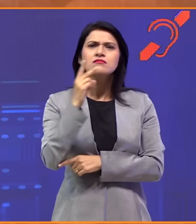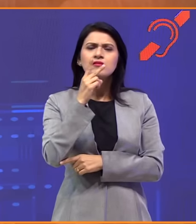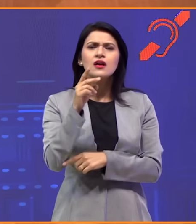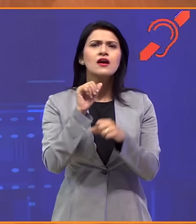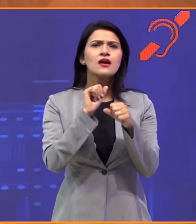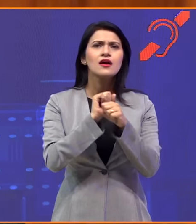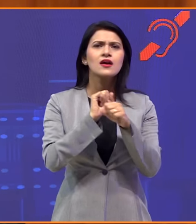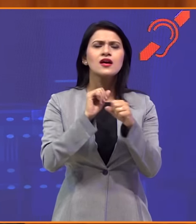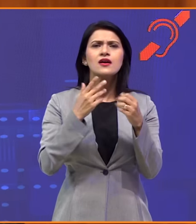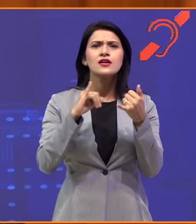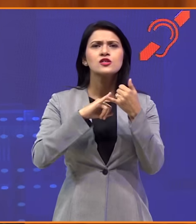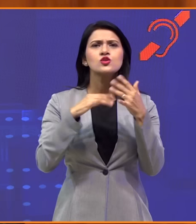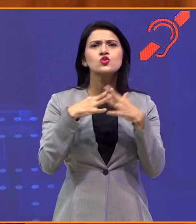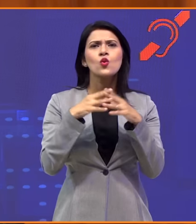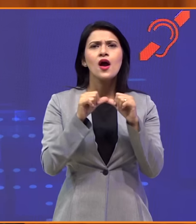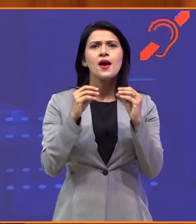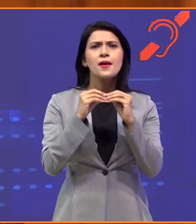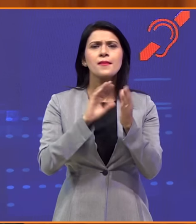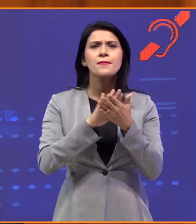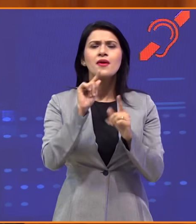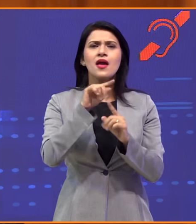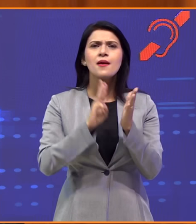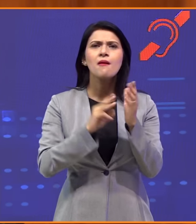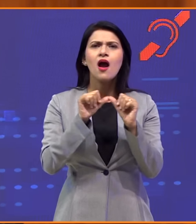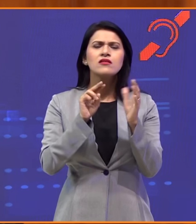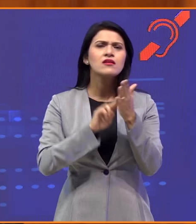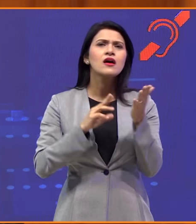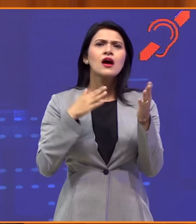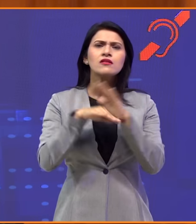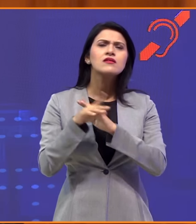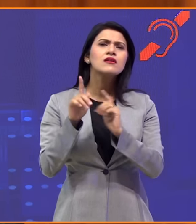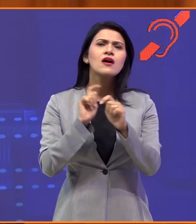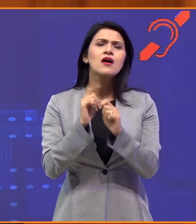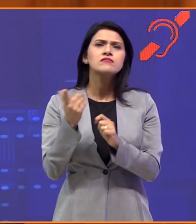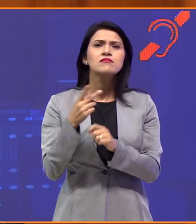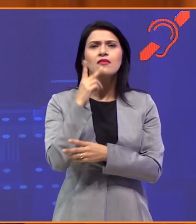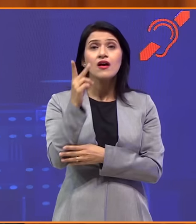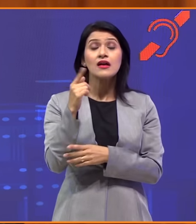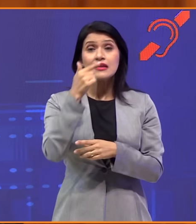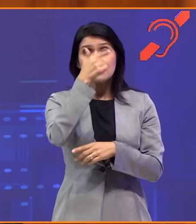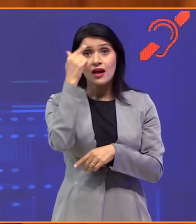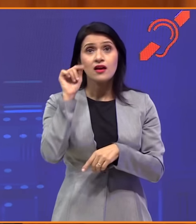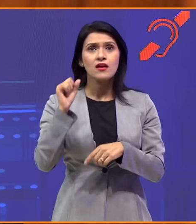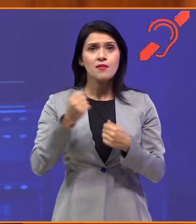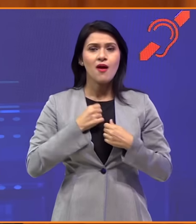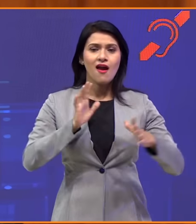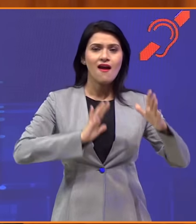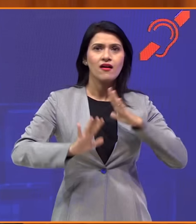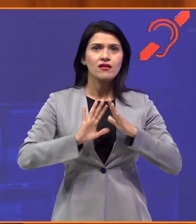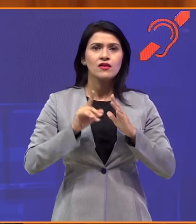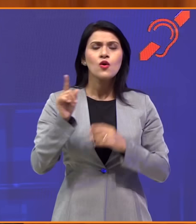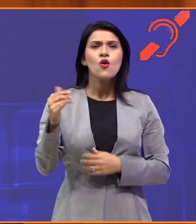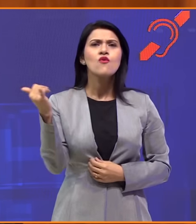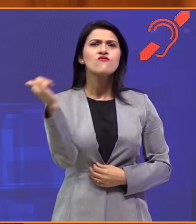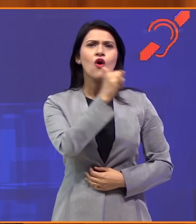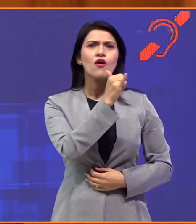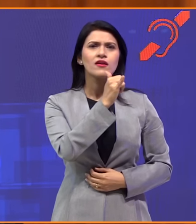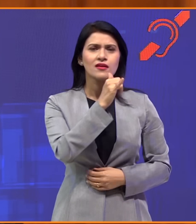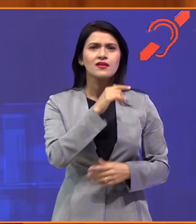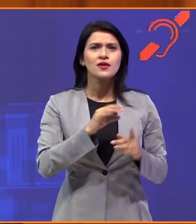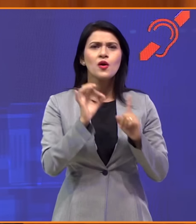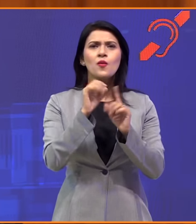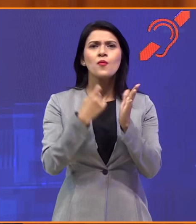स्वाभिमान पे और व मैं मेरी किस्मत थी कि मेरा सीन चल रहा था तो उन्होंने फोन किया अपने प्रोडक्शन को कहा कि